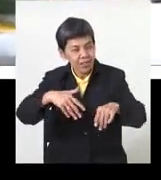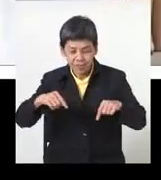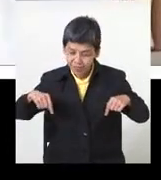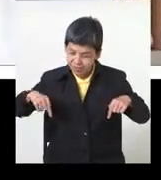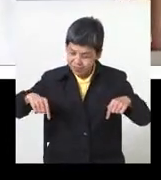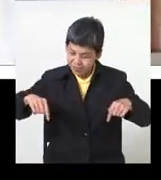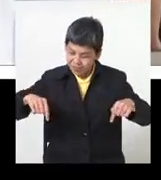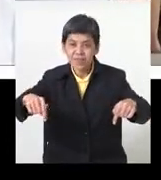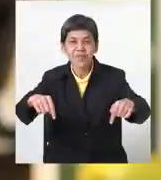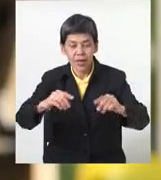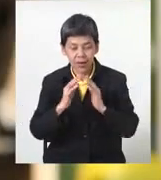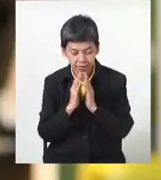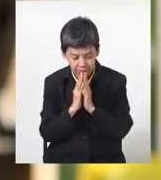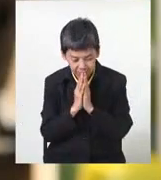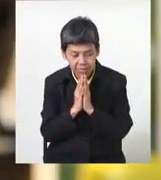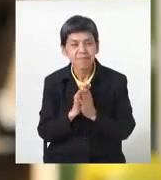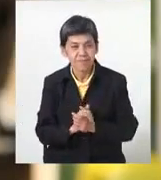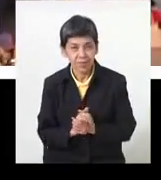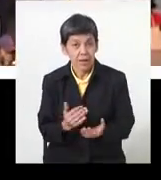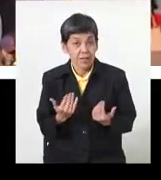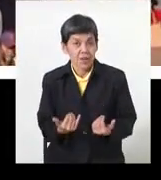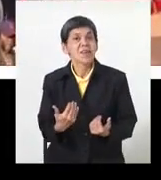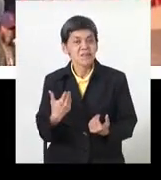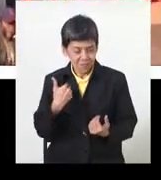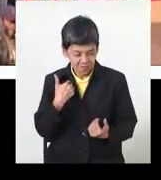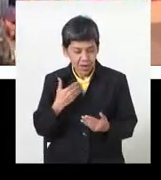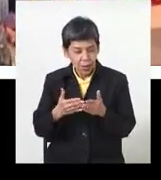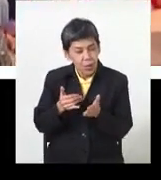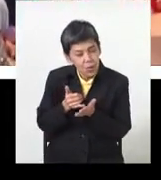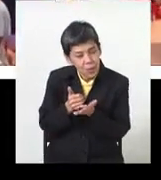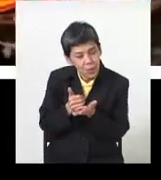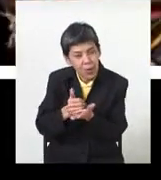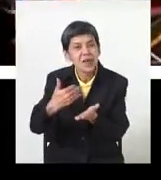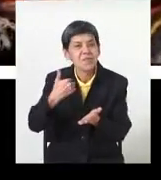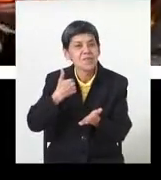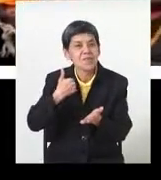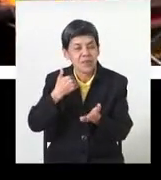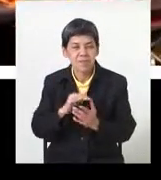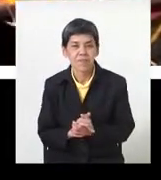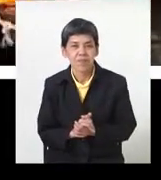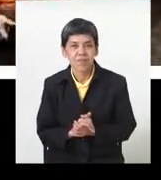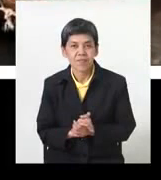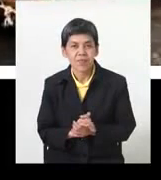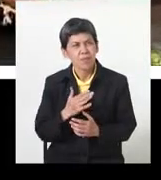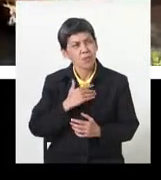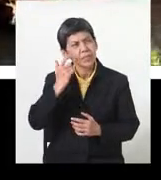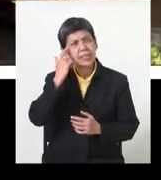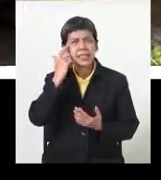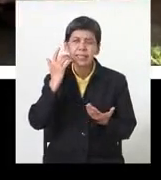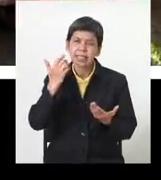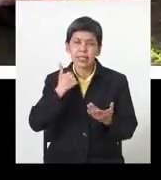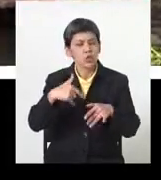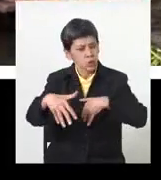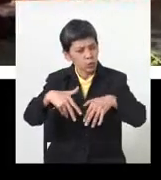ชน 2ฝั่งคลองมากราบไหว้กันจนปัจจุบันนี้ก็ยังมีขบวนแหอยู่จะเป็นช่วงของด้วยผม